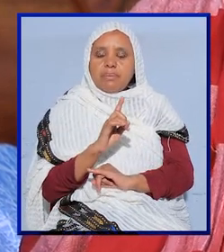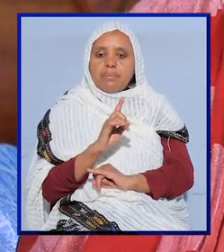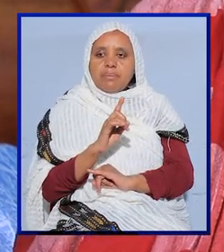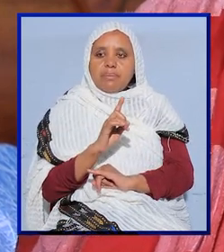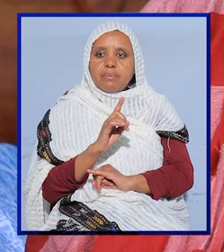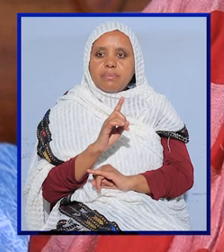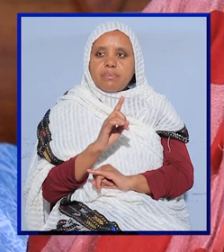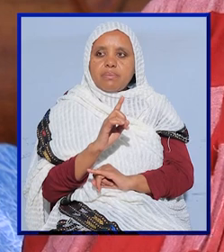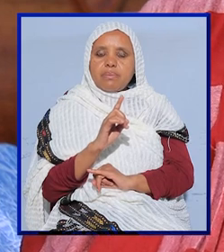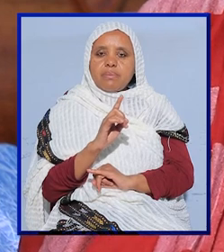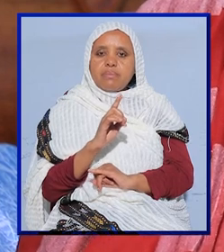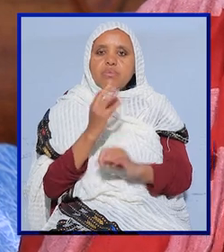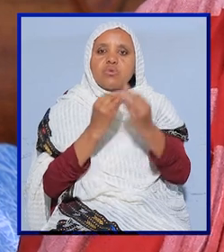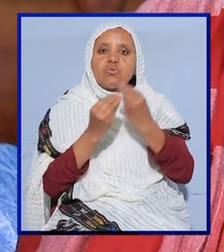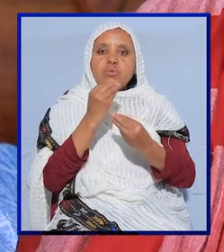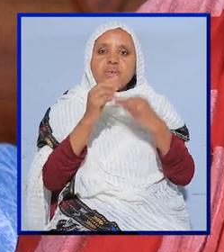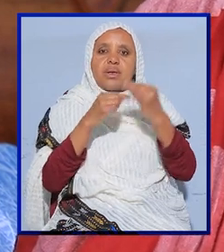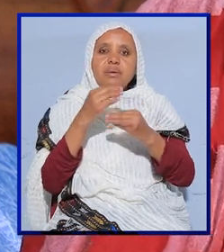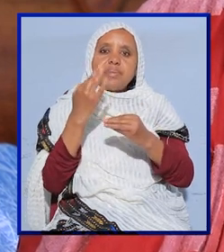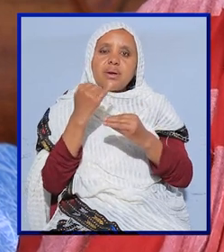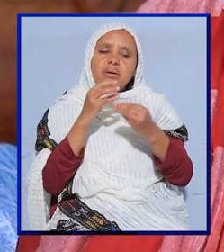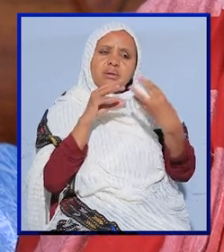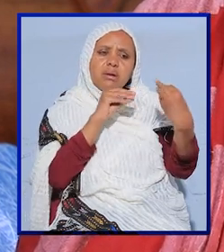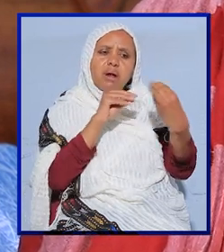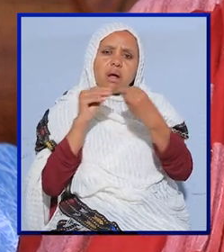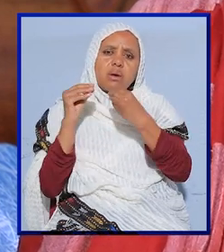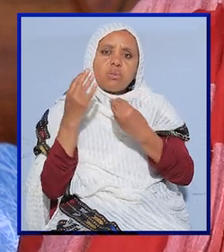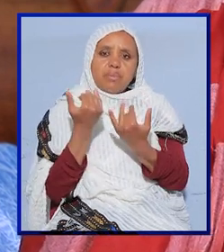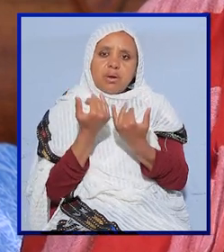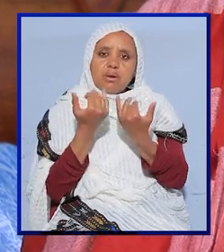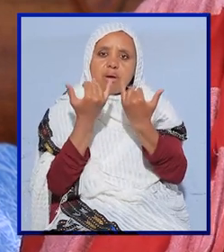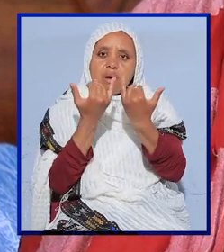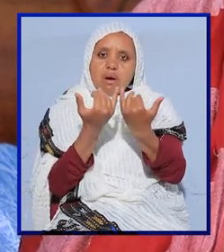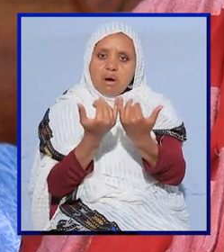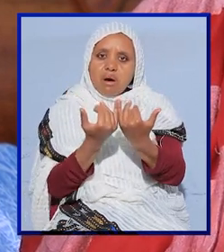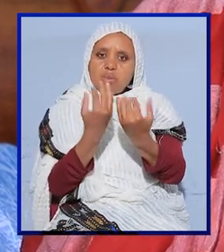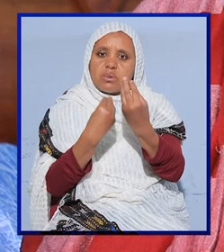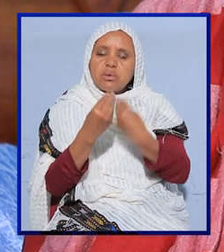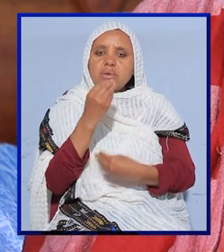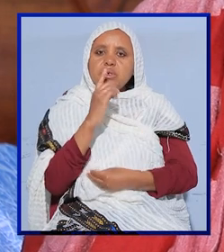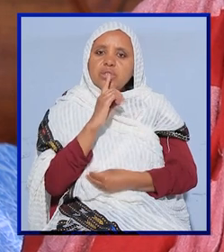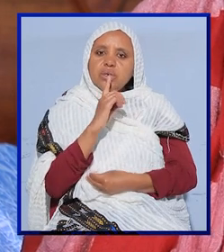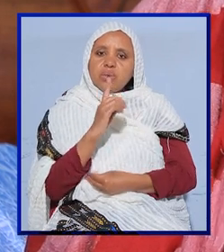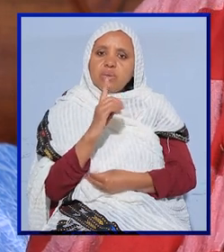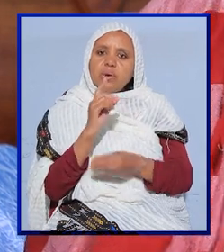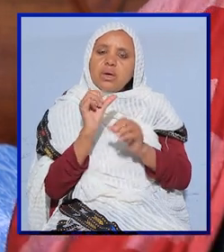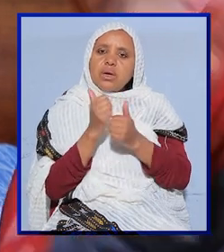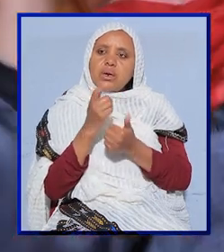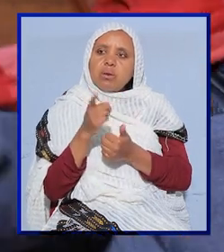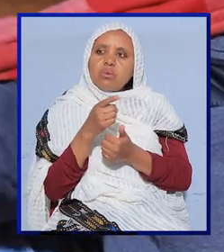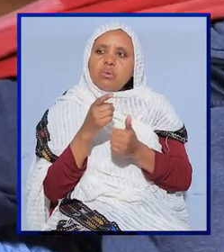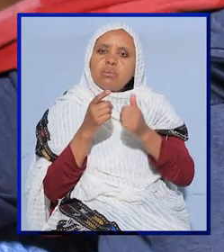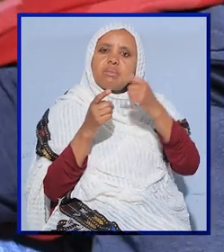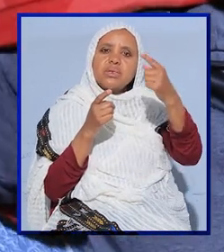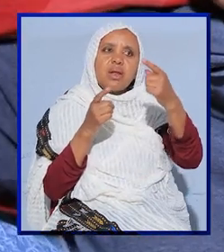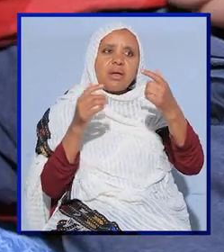ያለናል ሱቅ ስለነበረ በሱቁ ምክንያት ይከራከሩ አሁን ሊሸጥ ነው። በዛ ላይ